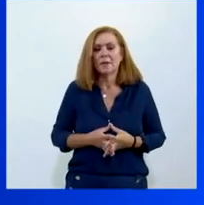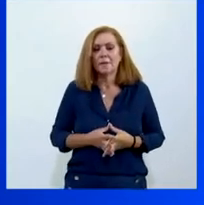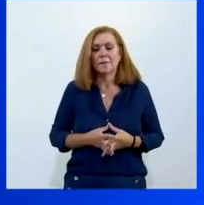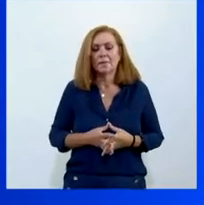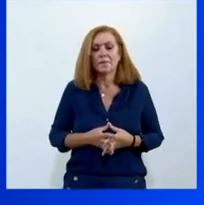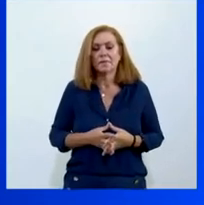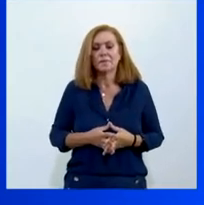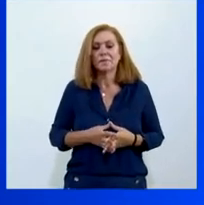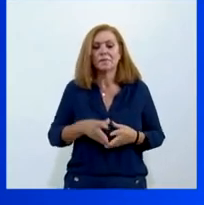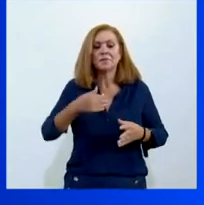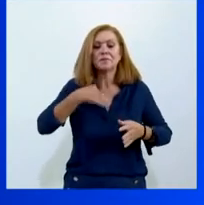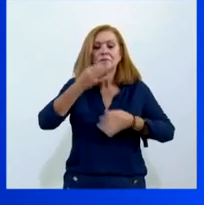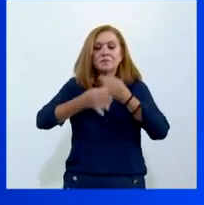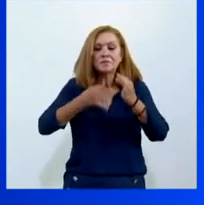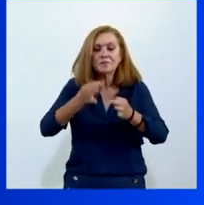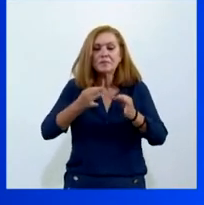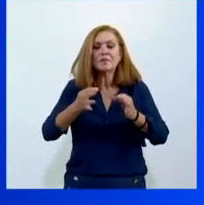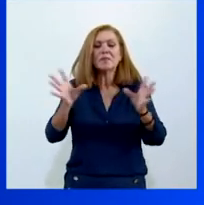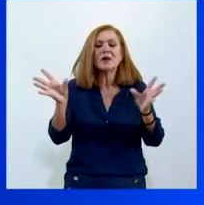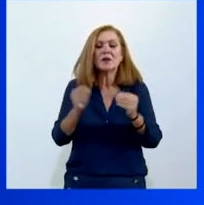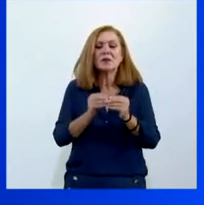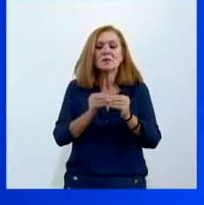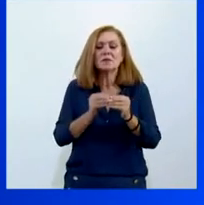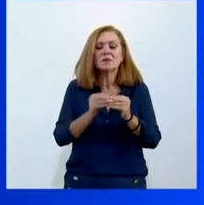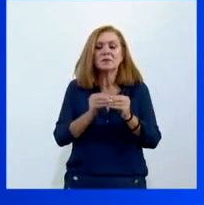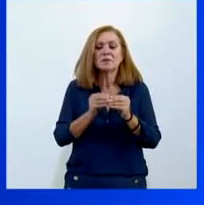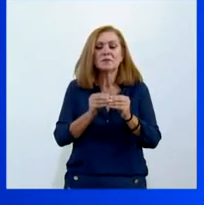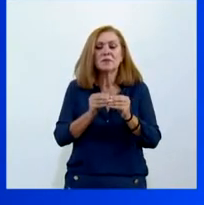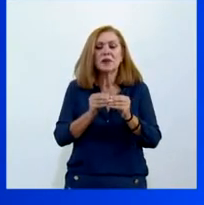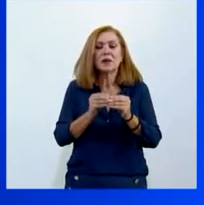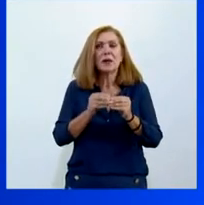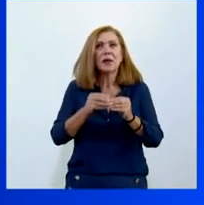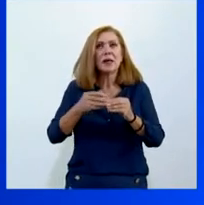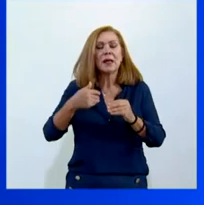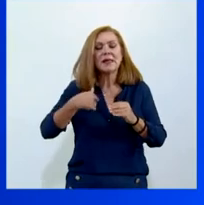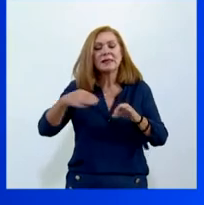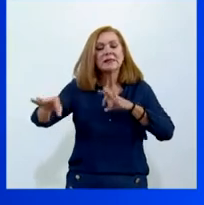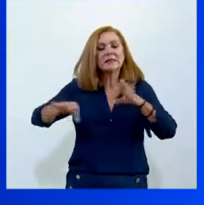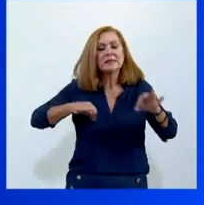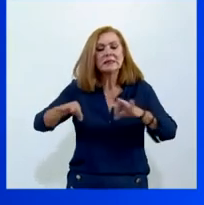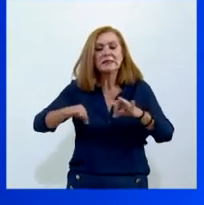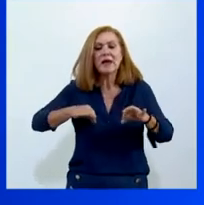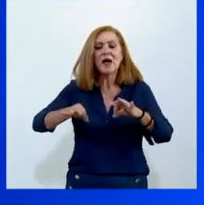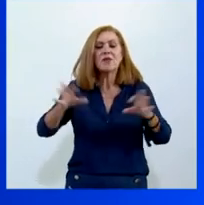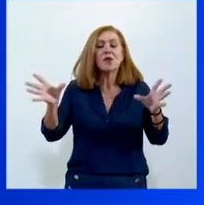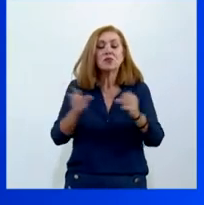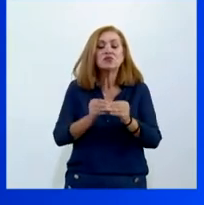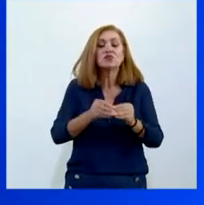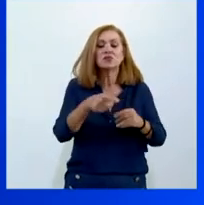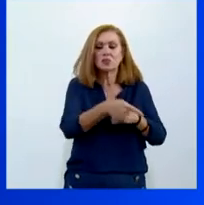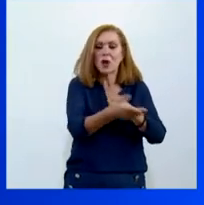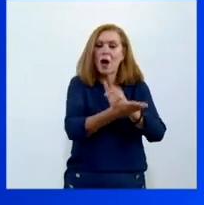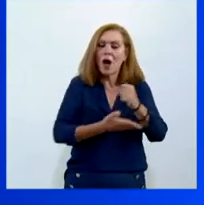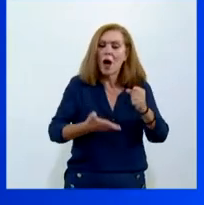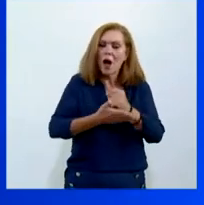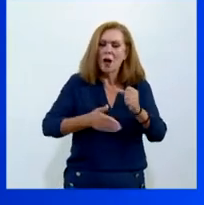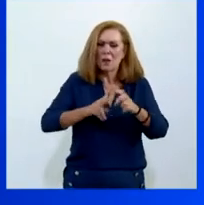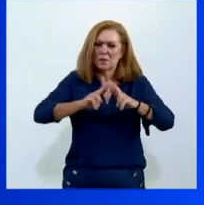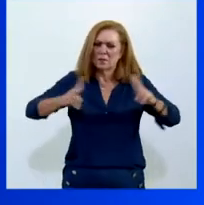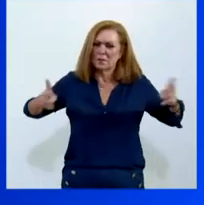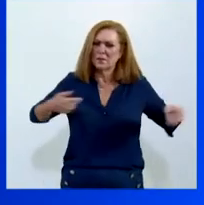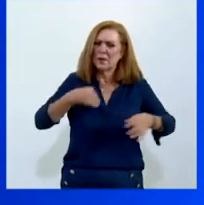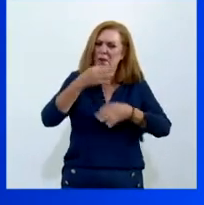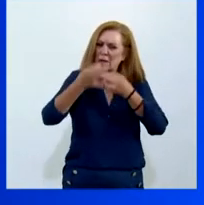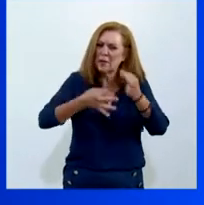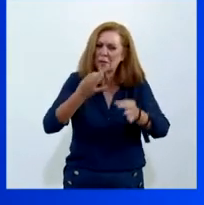μιλήσει αναλυτικά για τα φιλόδοξα σχέδια τα οποία έχουμε συνολικά για τον πρωτογενή τομέα, με παρεμβάσεις σε